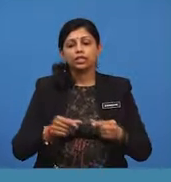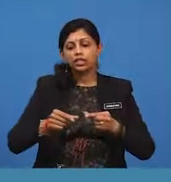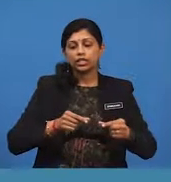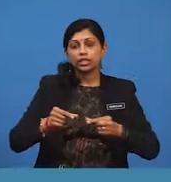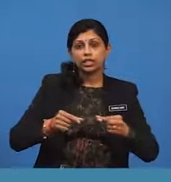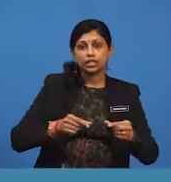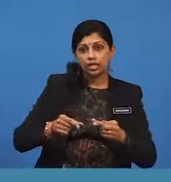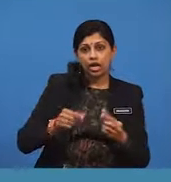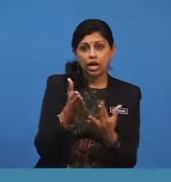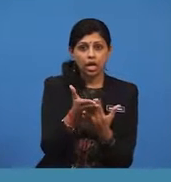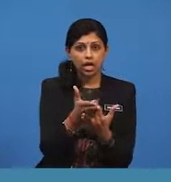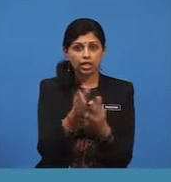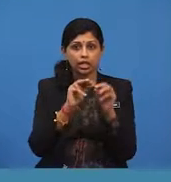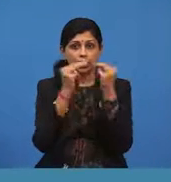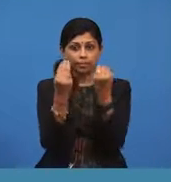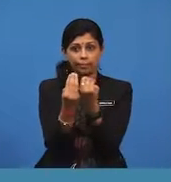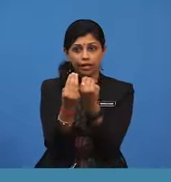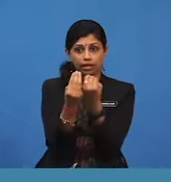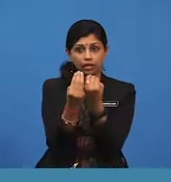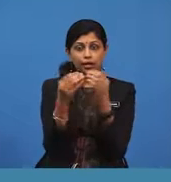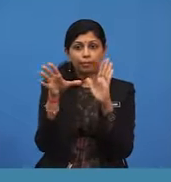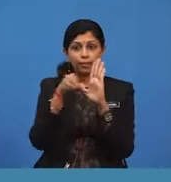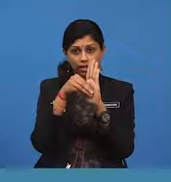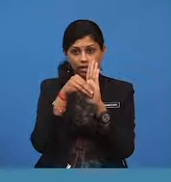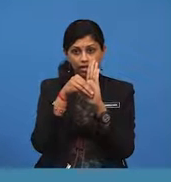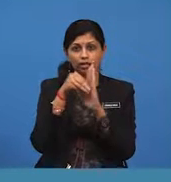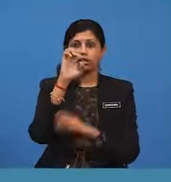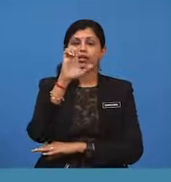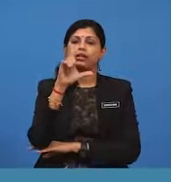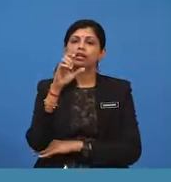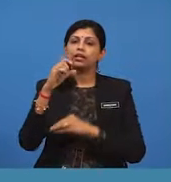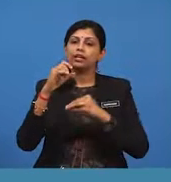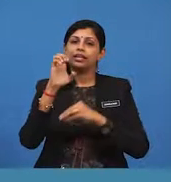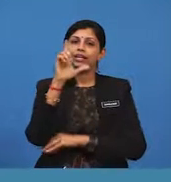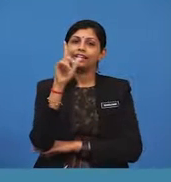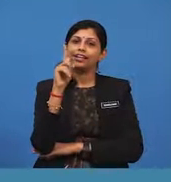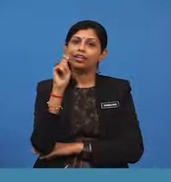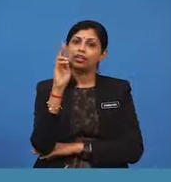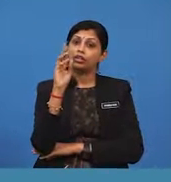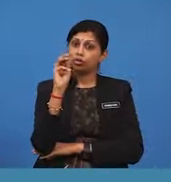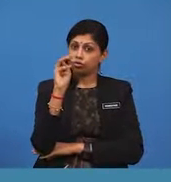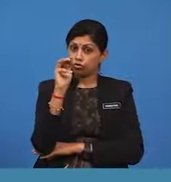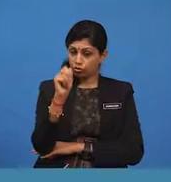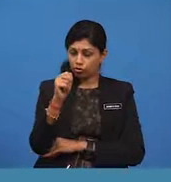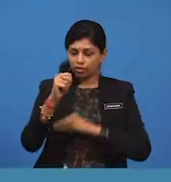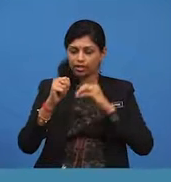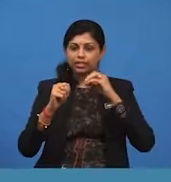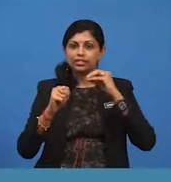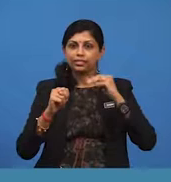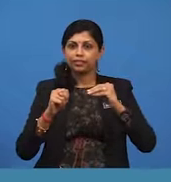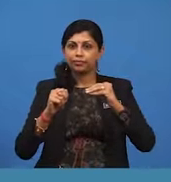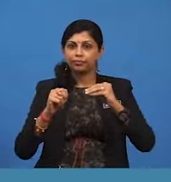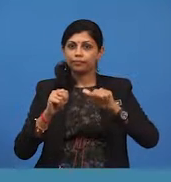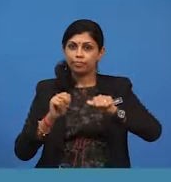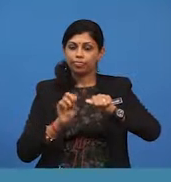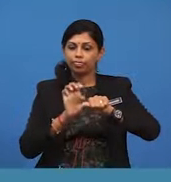ini, elektron berinteraksi dengan medan magnet lalu menghasilkan daya gerak elektrik